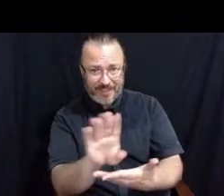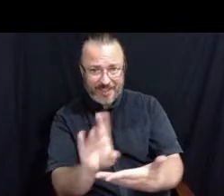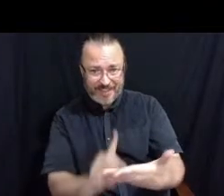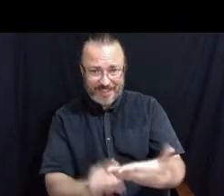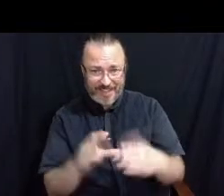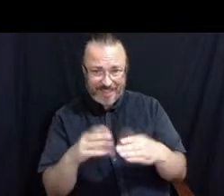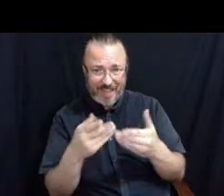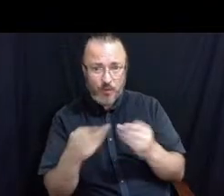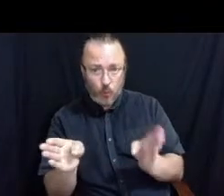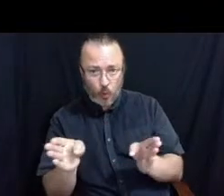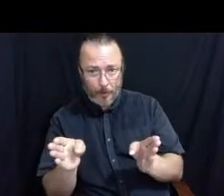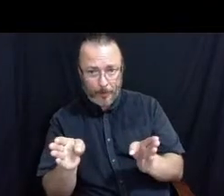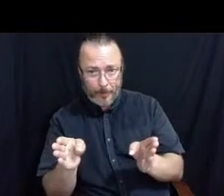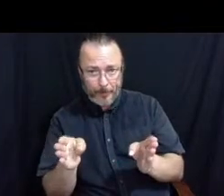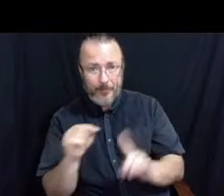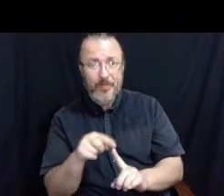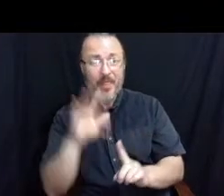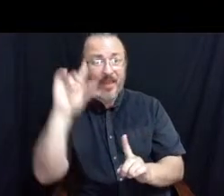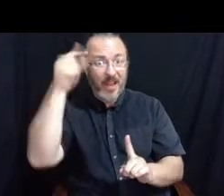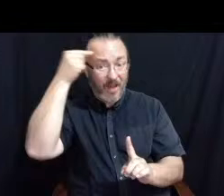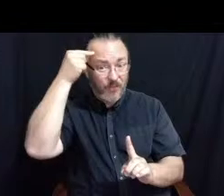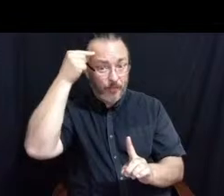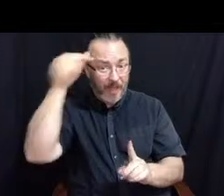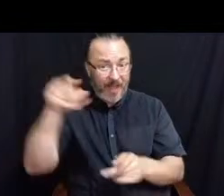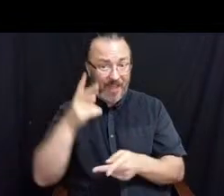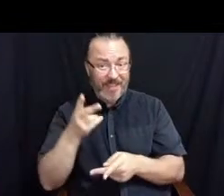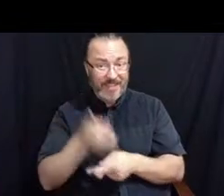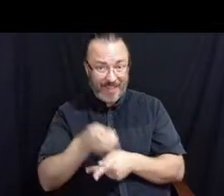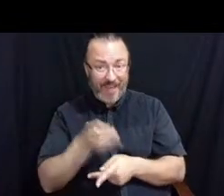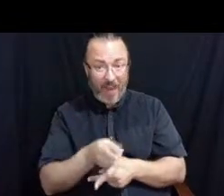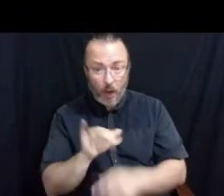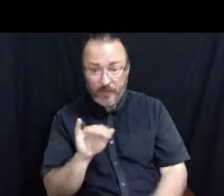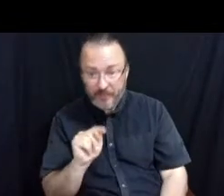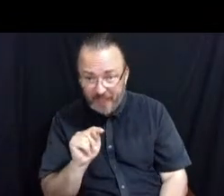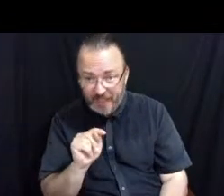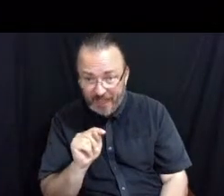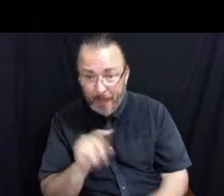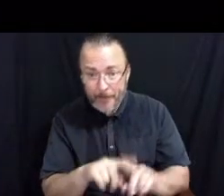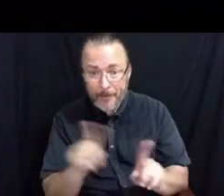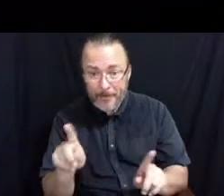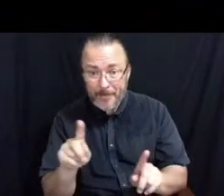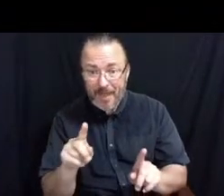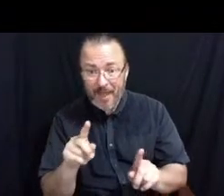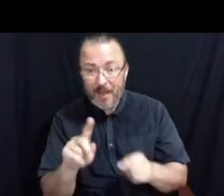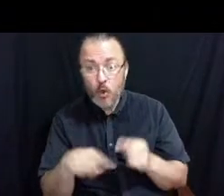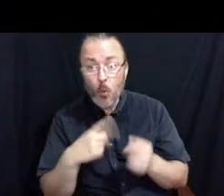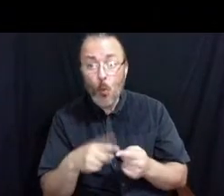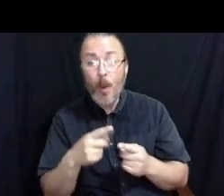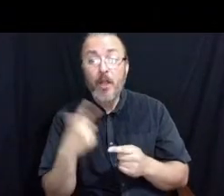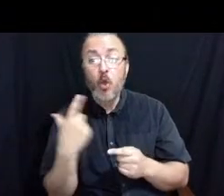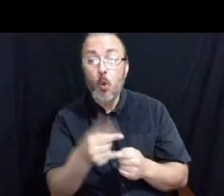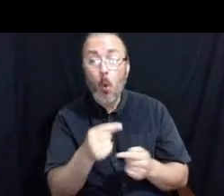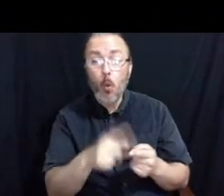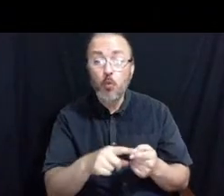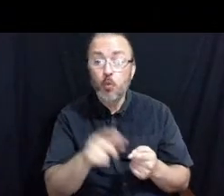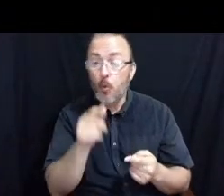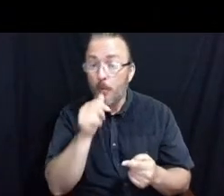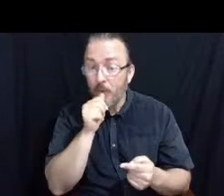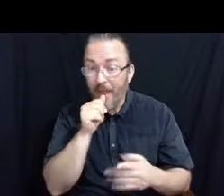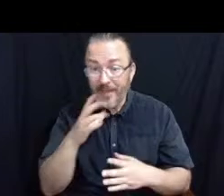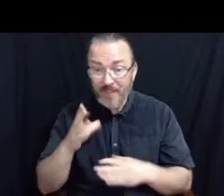classe. Le gouvernement s'en occupe, mais lorsqu'on parle de propriétaires ou